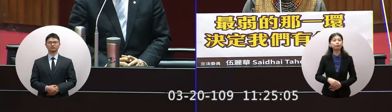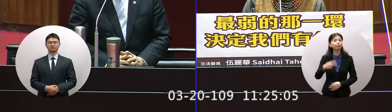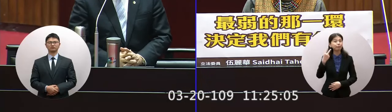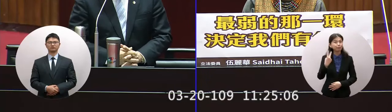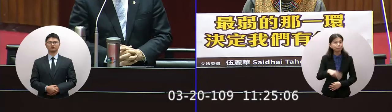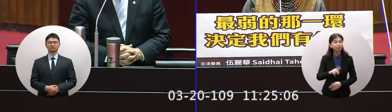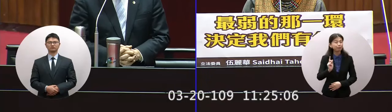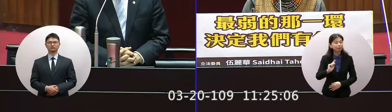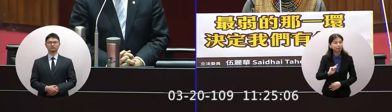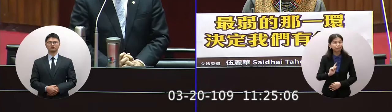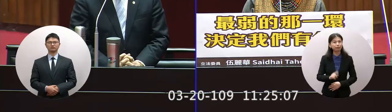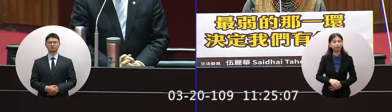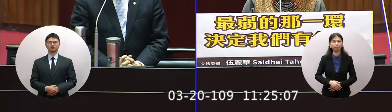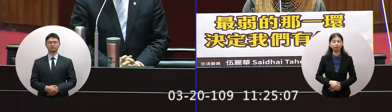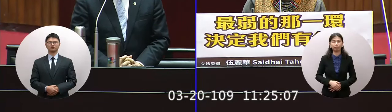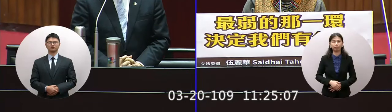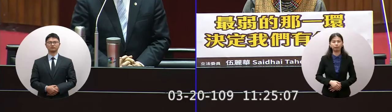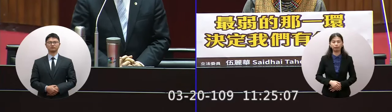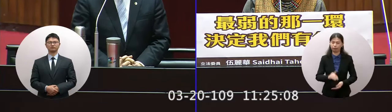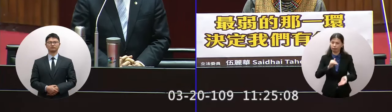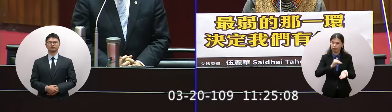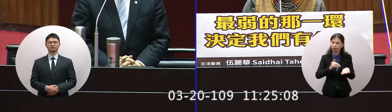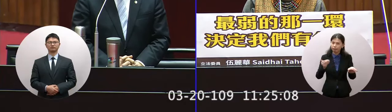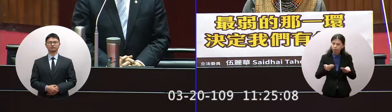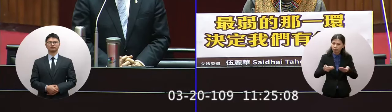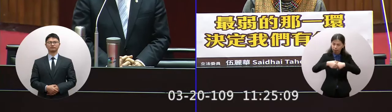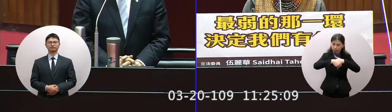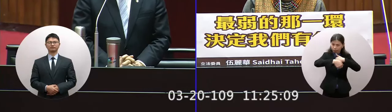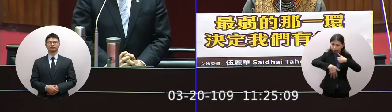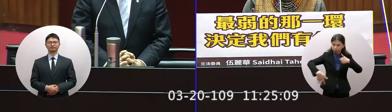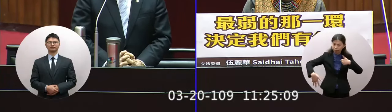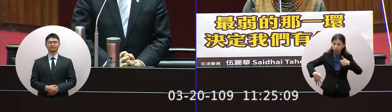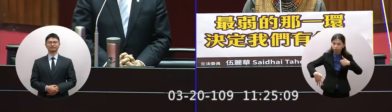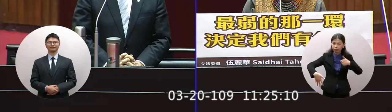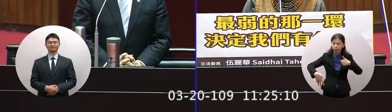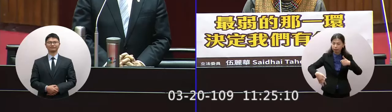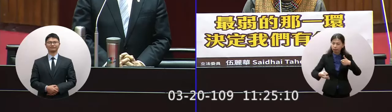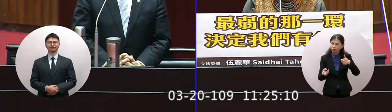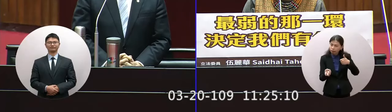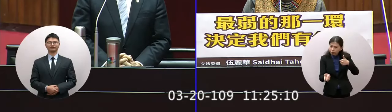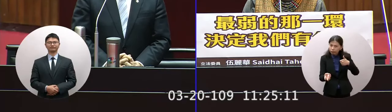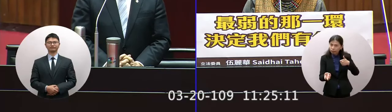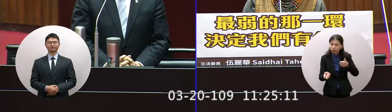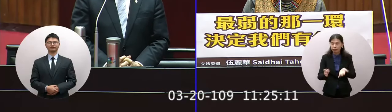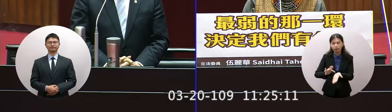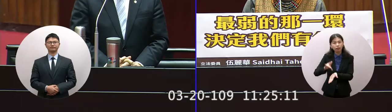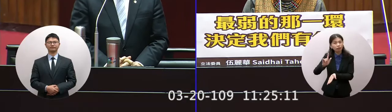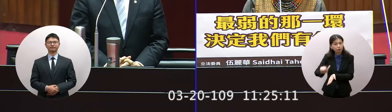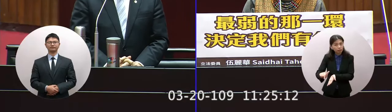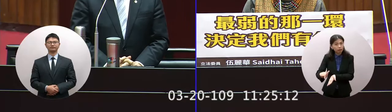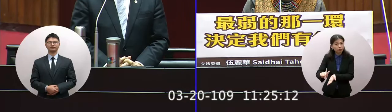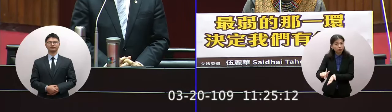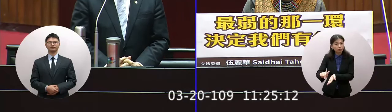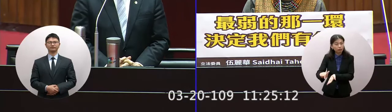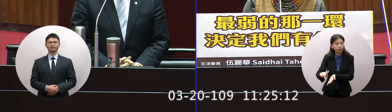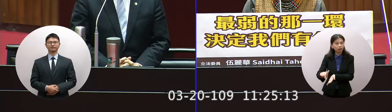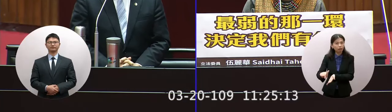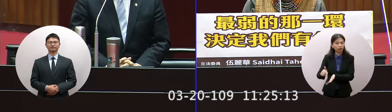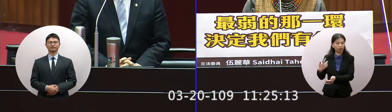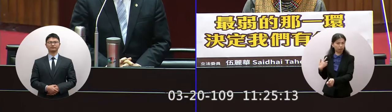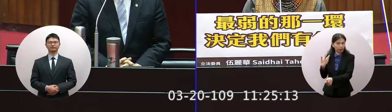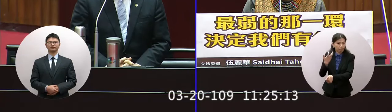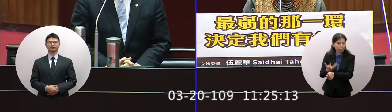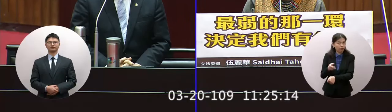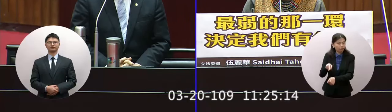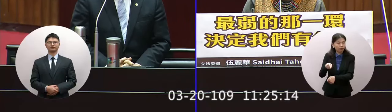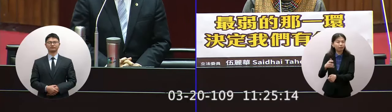们也能够让在我们的医疗体系当中一个小螺丝药师，我们竟然能够来让他们负